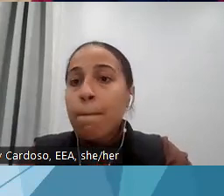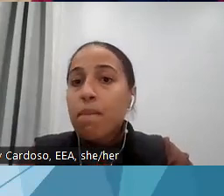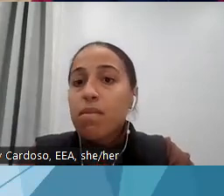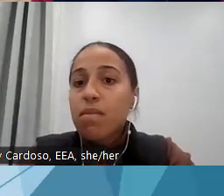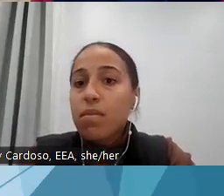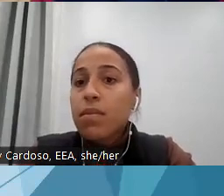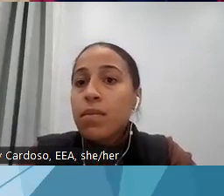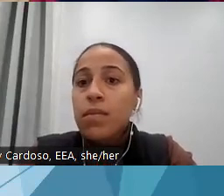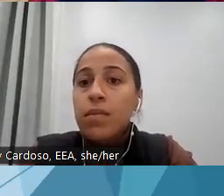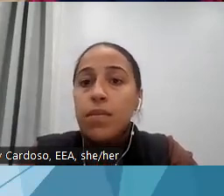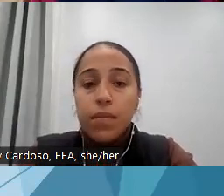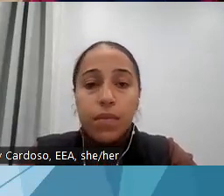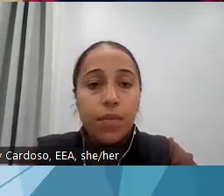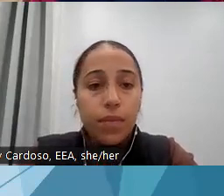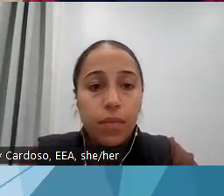mentionner? Okay.